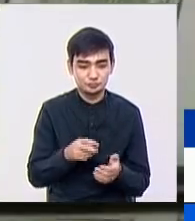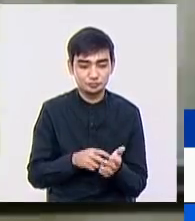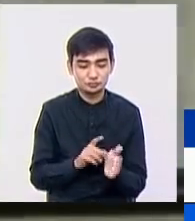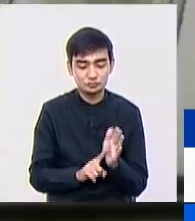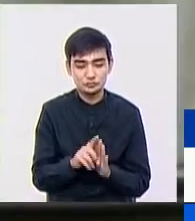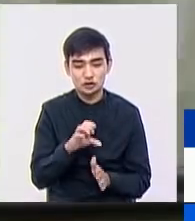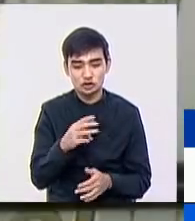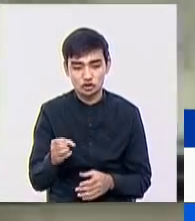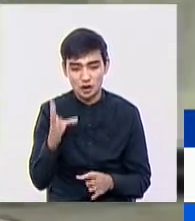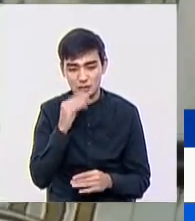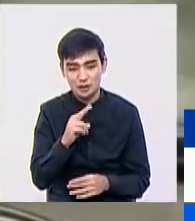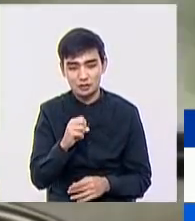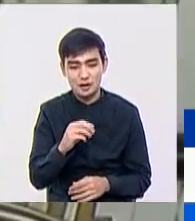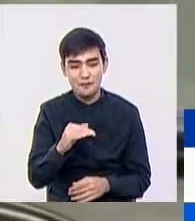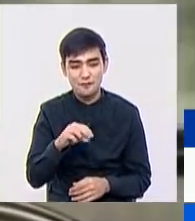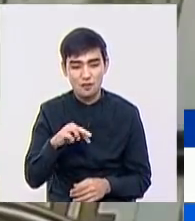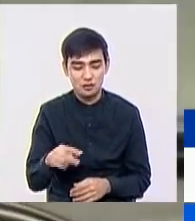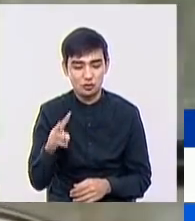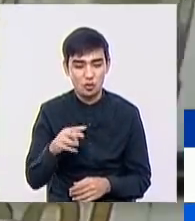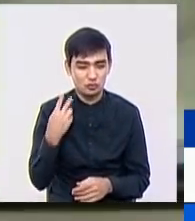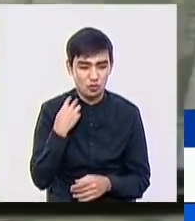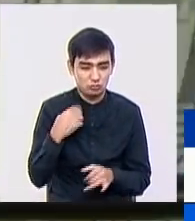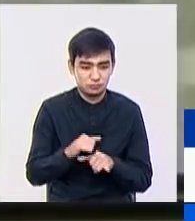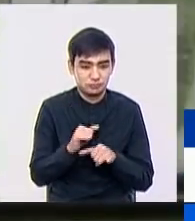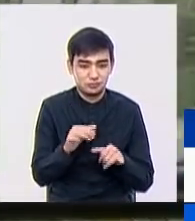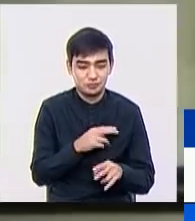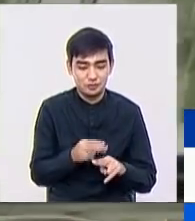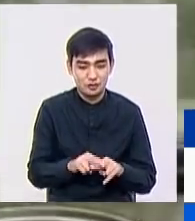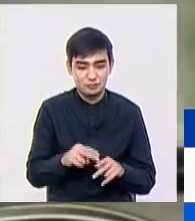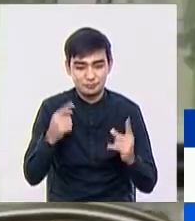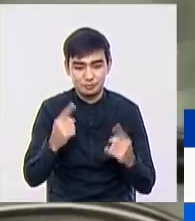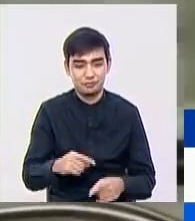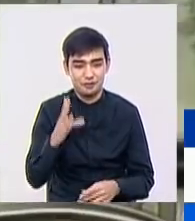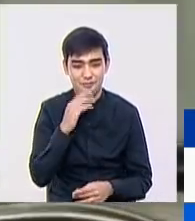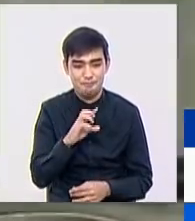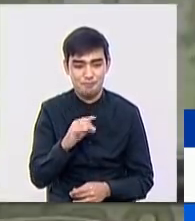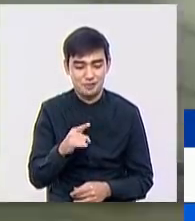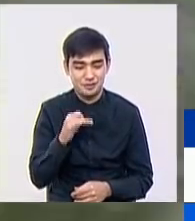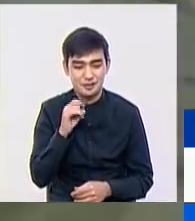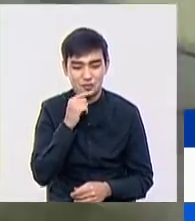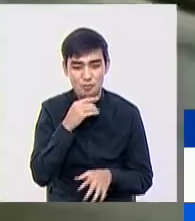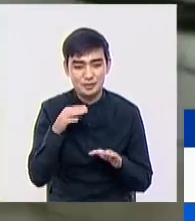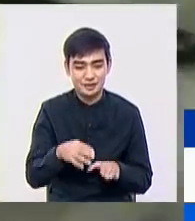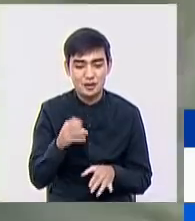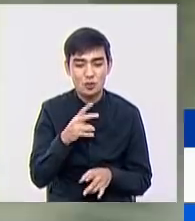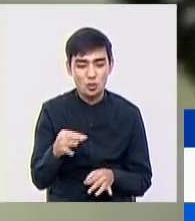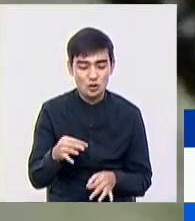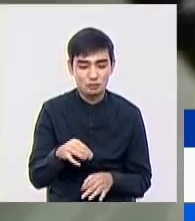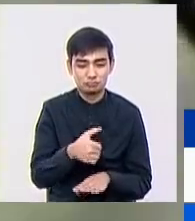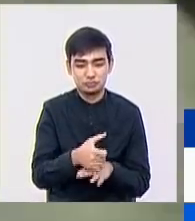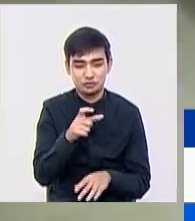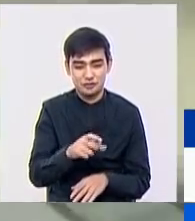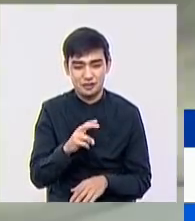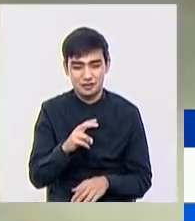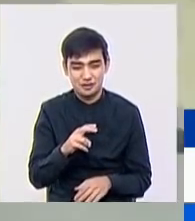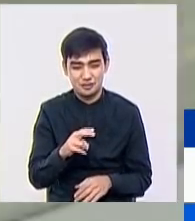США могут объявить дефолт по национальному долгу, что привело бы к катастрофическим последствиям в экономике. Однако лидер